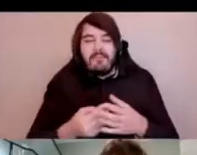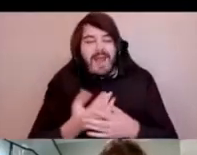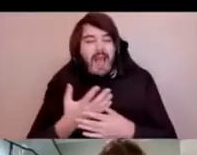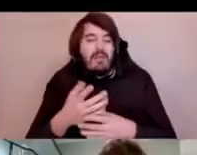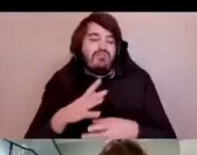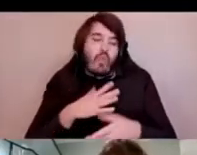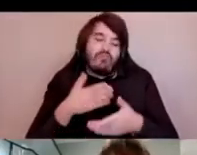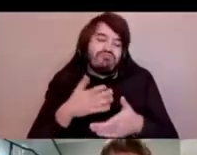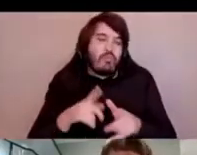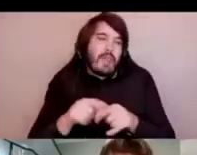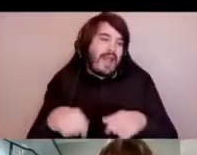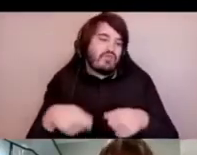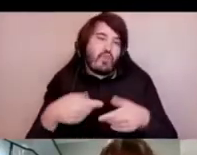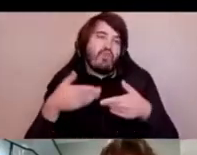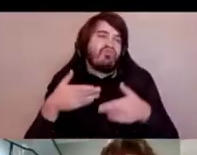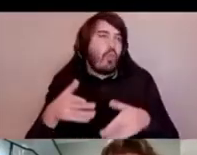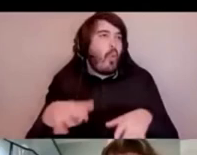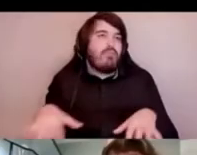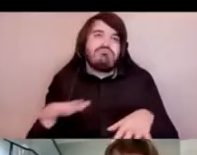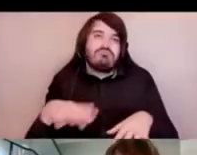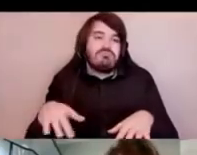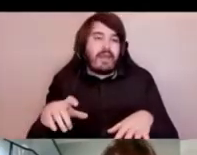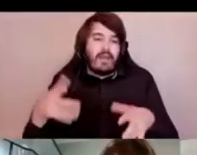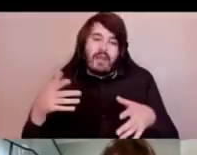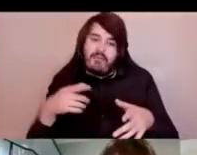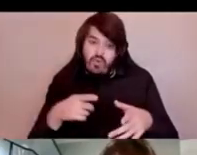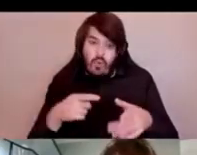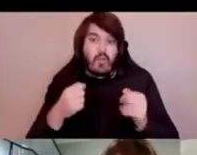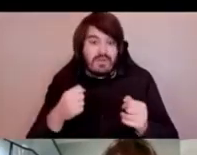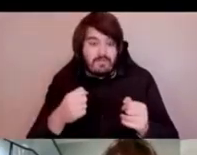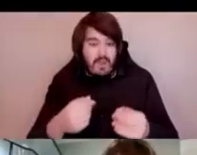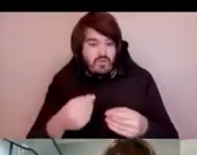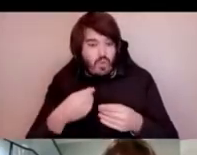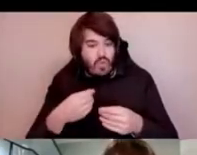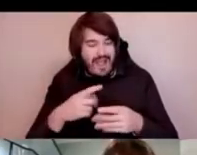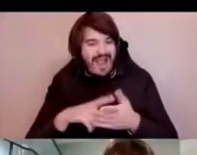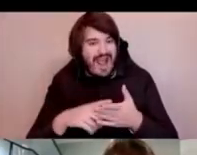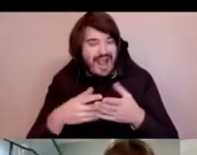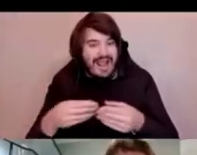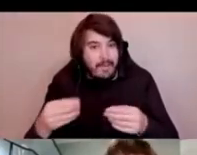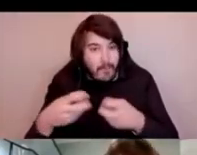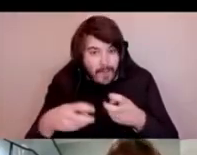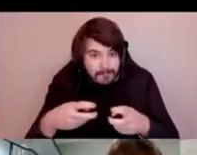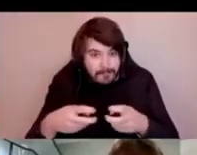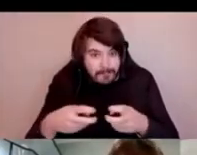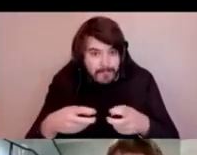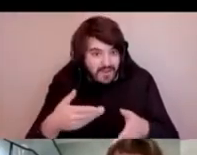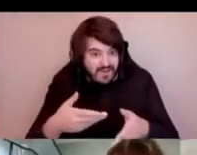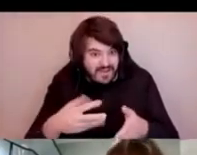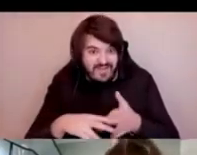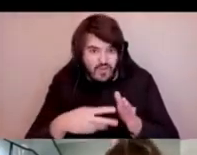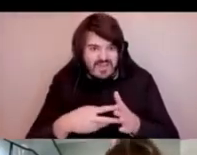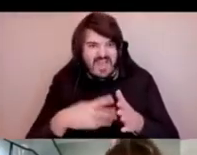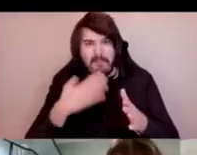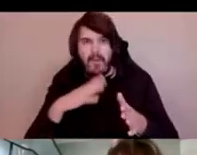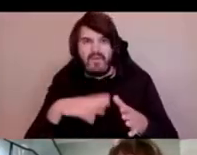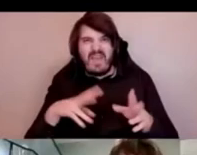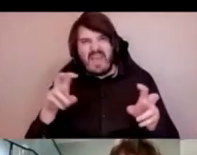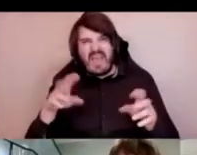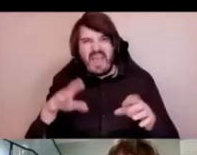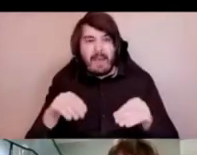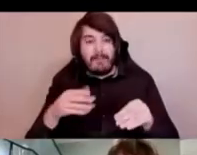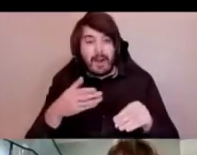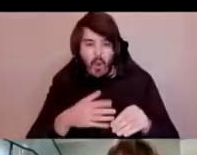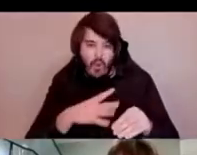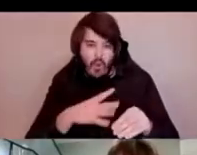là naturellement et qui possiblement règlent des problèmes. Donc, ils ont leur raison d'être, ces mauvaises herbes-là.